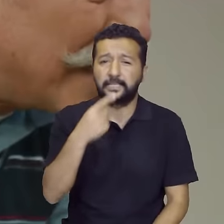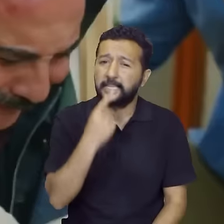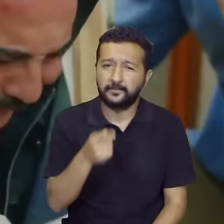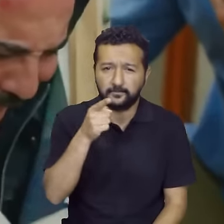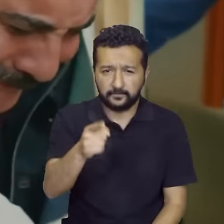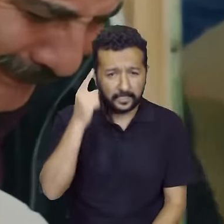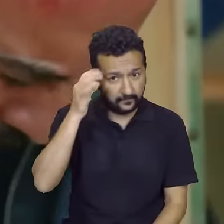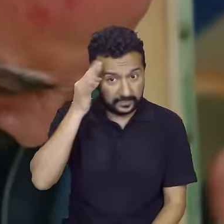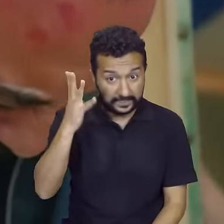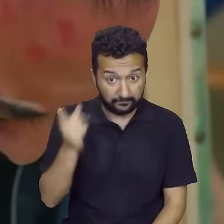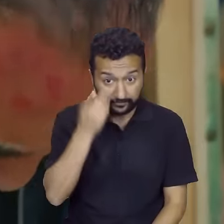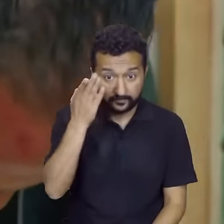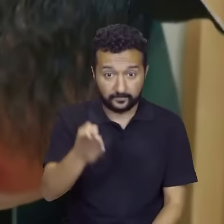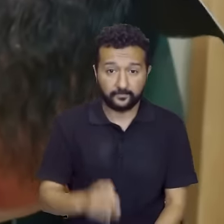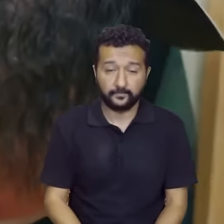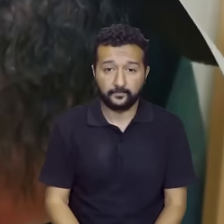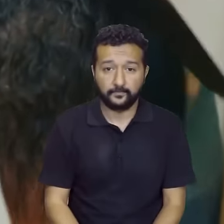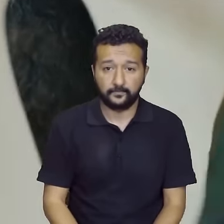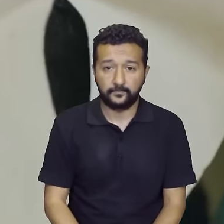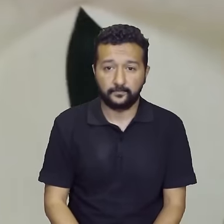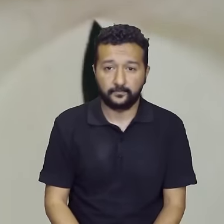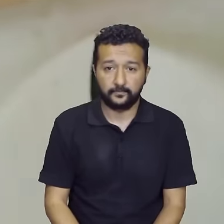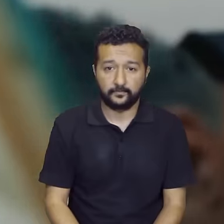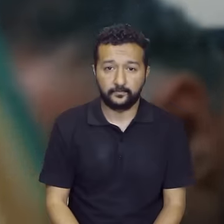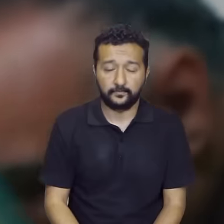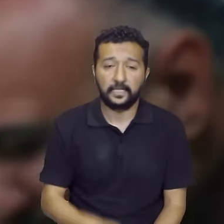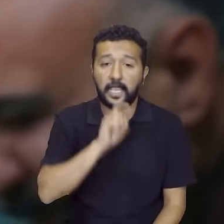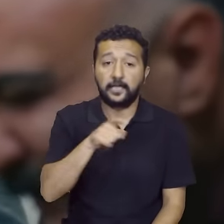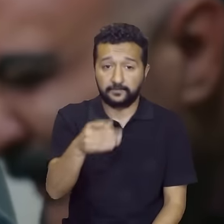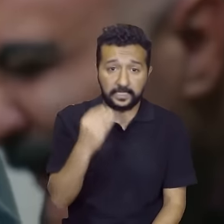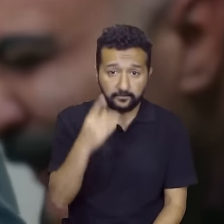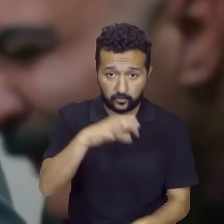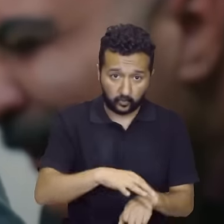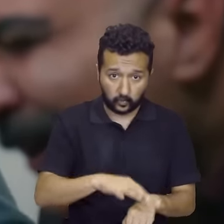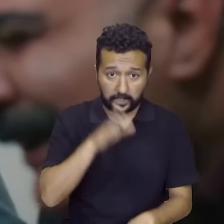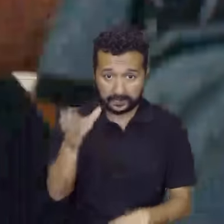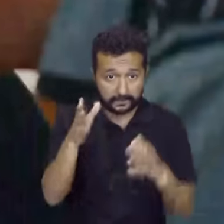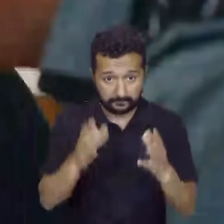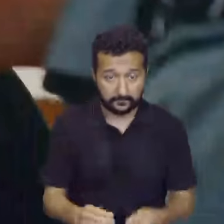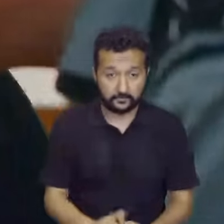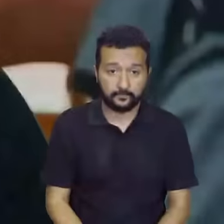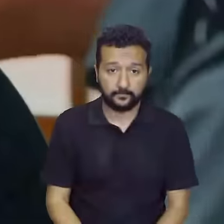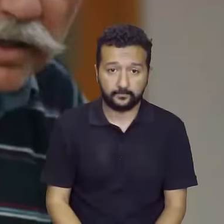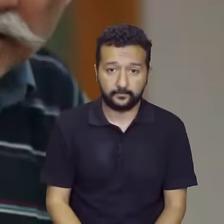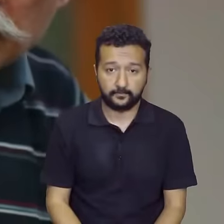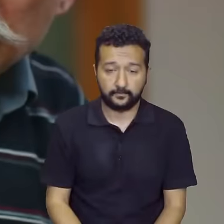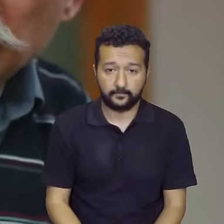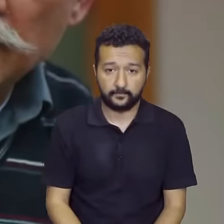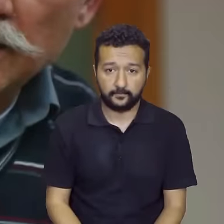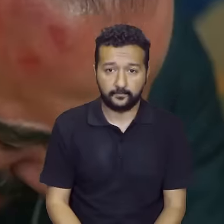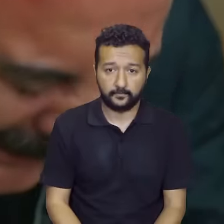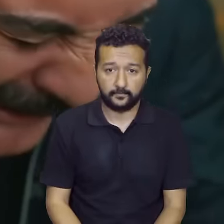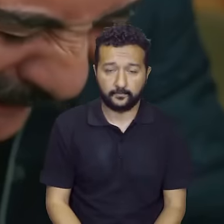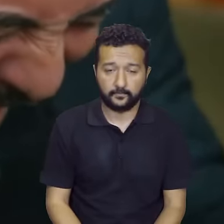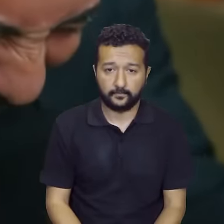diyorsun ulan sen, kafayı mı yedin? Ağlayarak geri çıkardı. Amca iyi misin? Bir doktora falan gidelim mi ha?